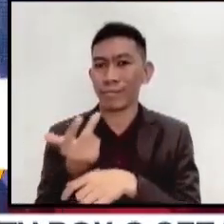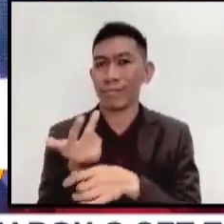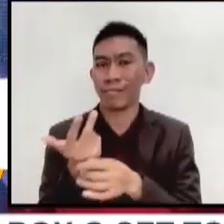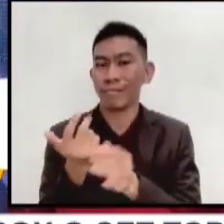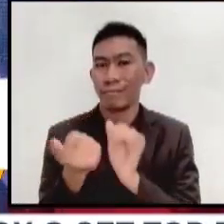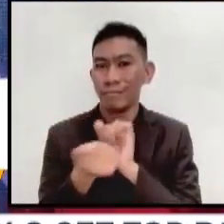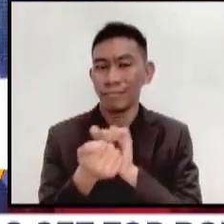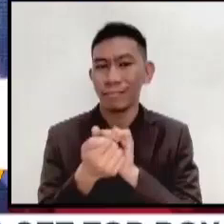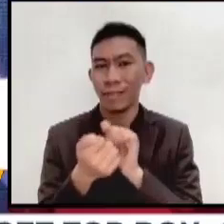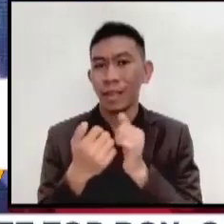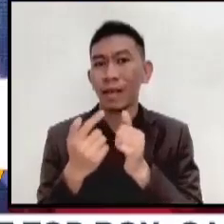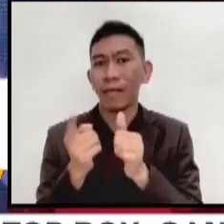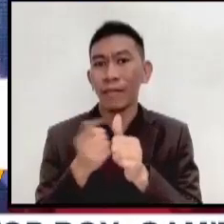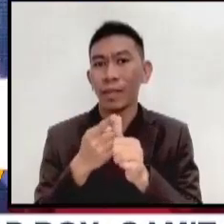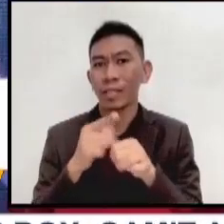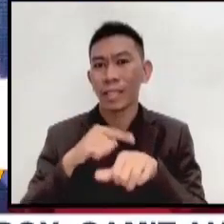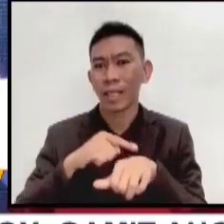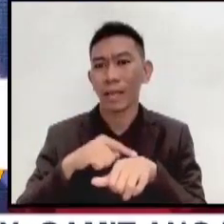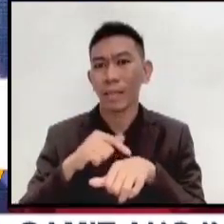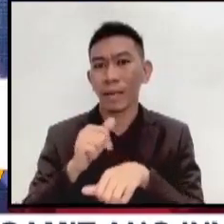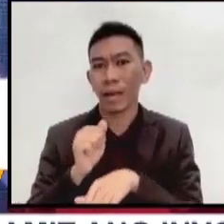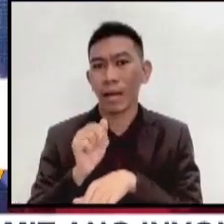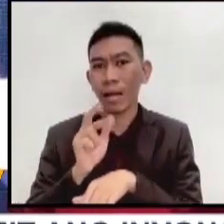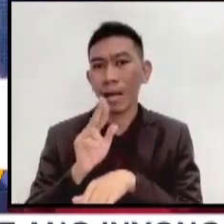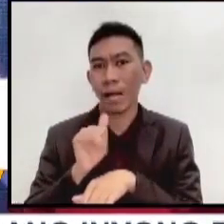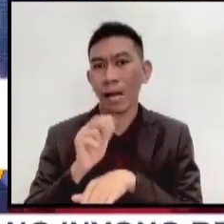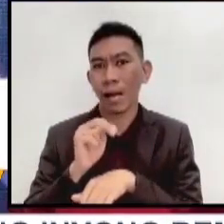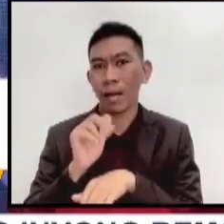sa loob ng halos 2 taon simula